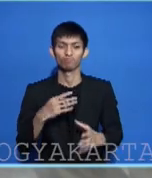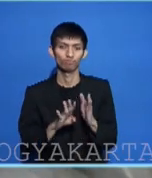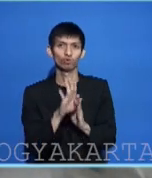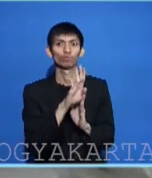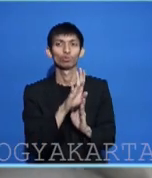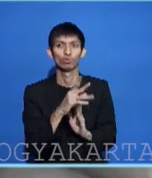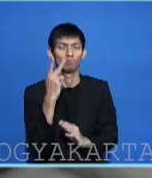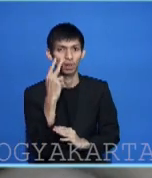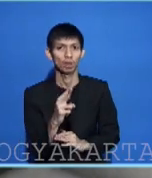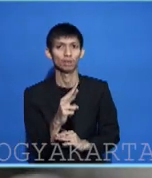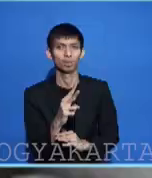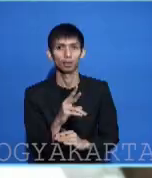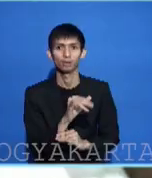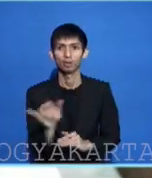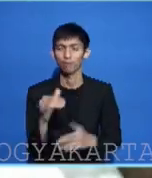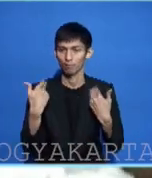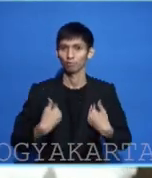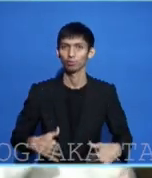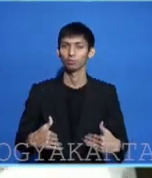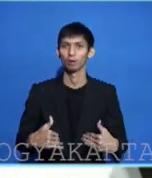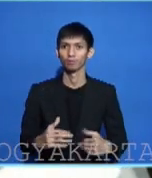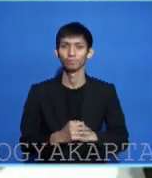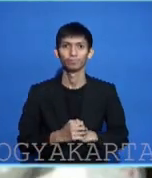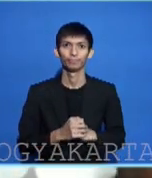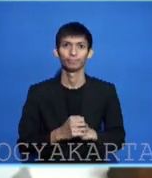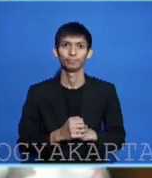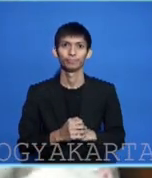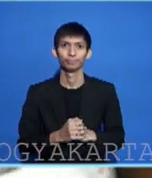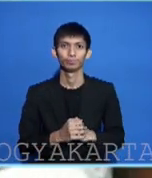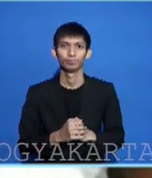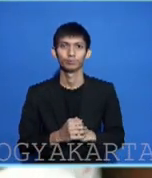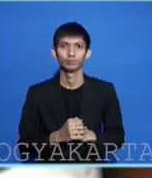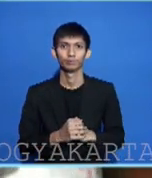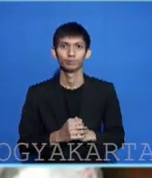sesama. Demikian Agung Nugroho dan Arif Heriawan, TVRI Yogyakarta, melaporkan.